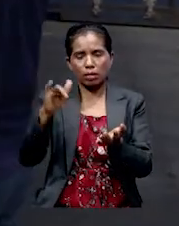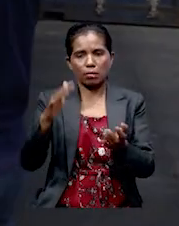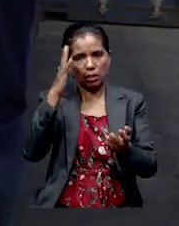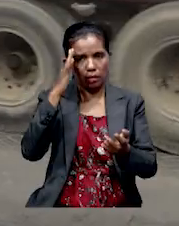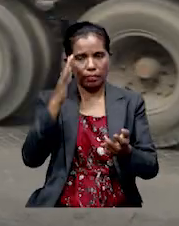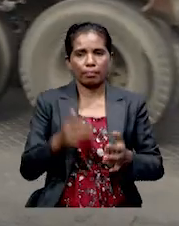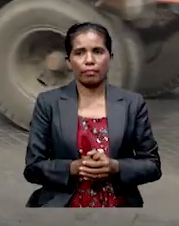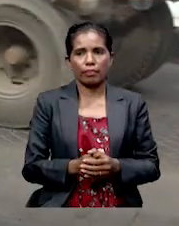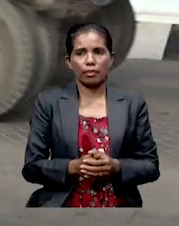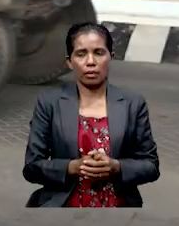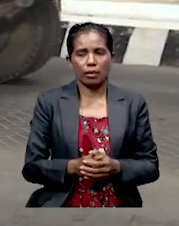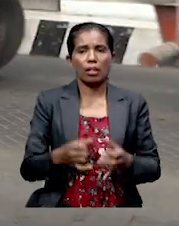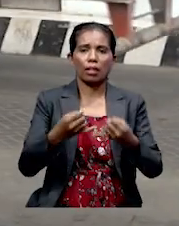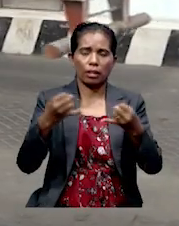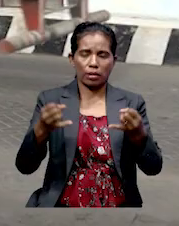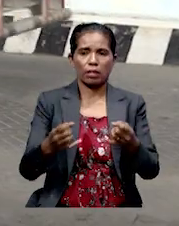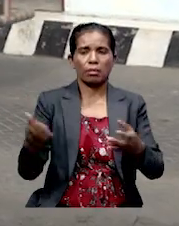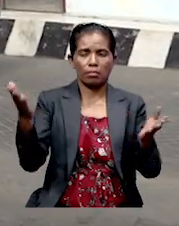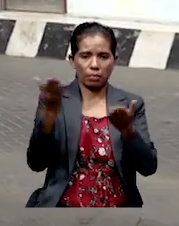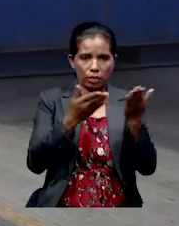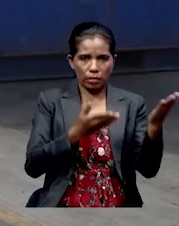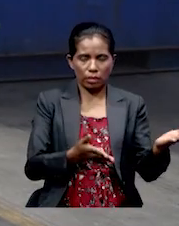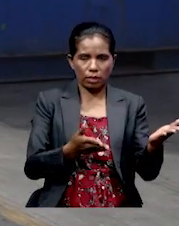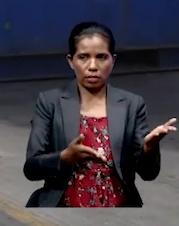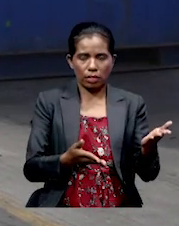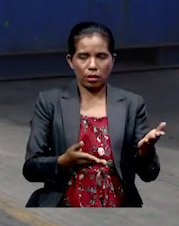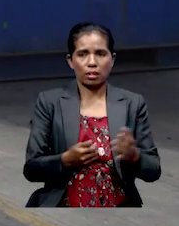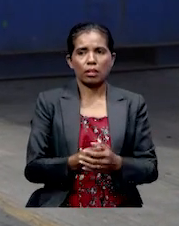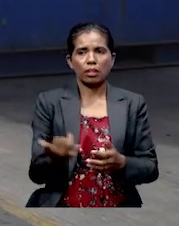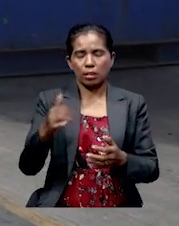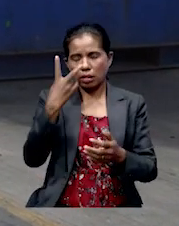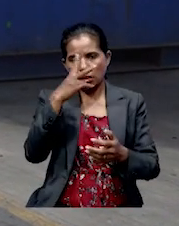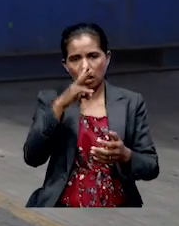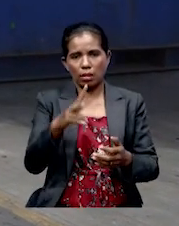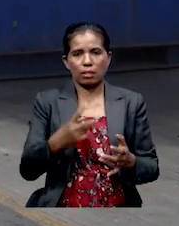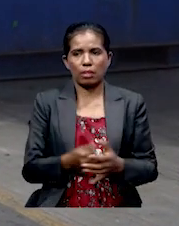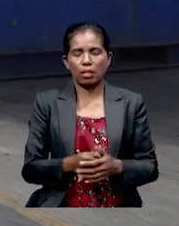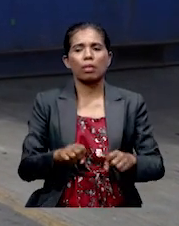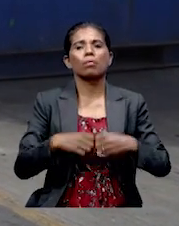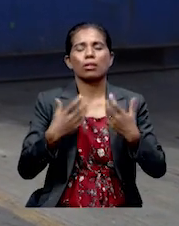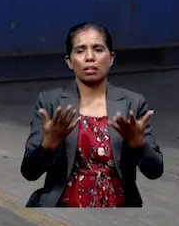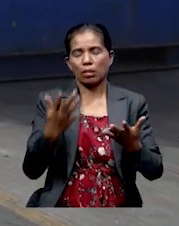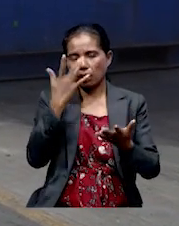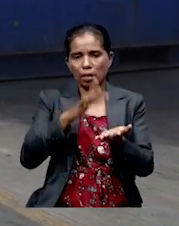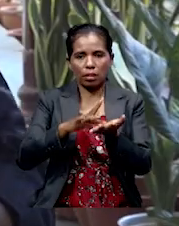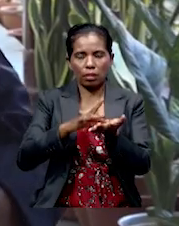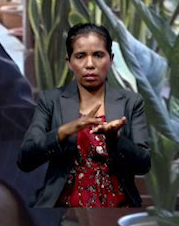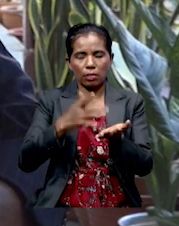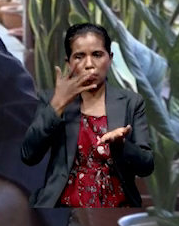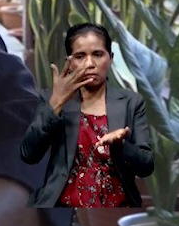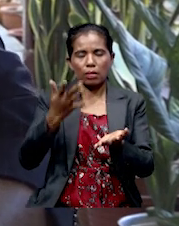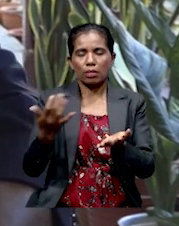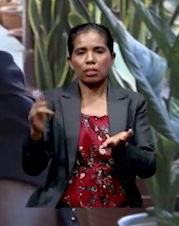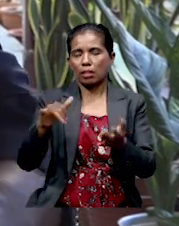dah. Kapas rahang uang ni dah cuma tamamai ya be. Portu neba sira si hari hebat ni kapas rahang. Halus sama kita be droga sira hari hebat. Nih